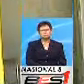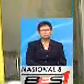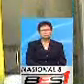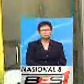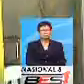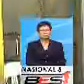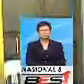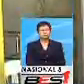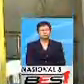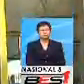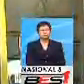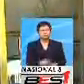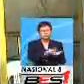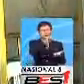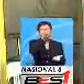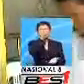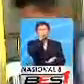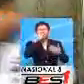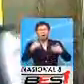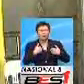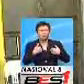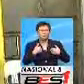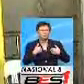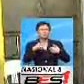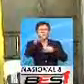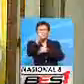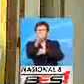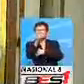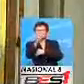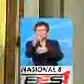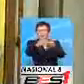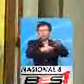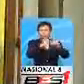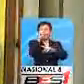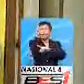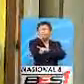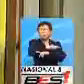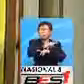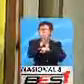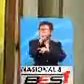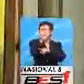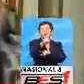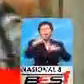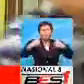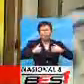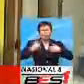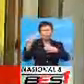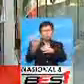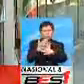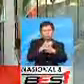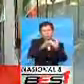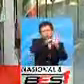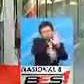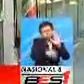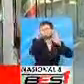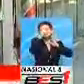ganda selain Geran palsu terdapat juga segelintir Ejen yang mengenakan C melampau ia bukan sahaja boleh menjejaskan imej